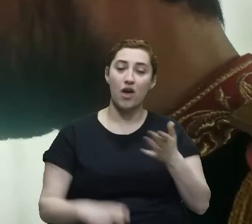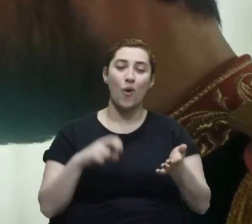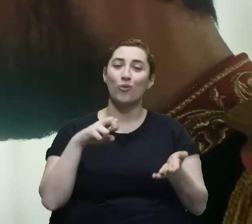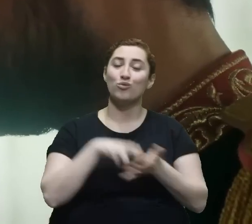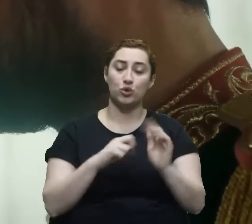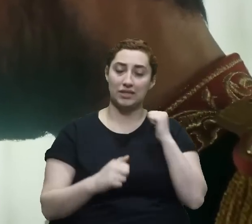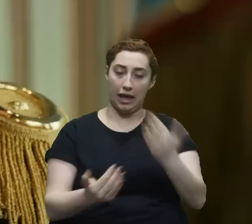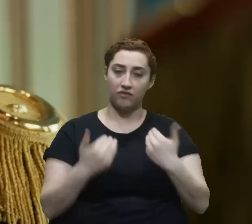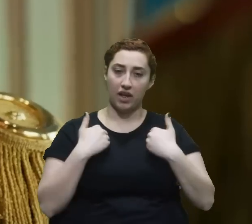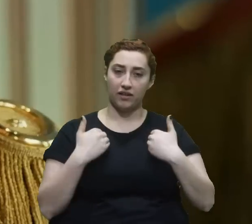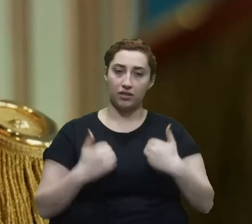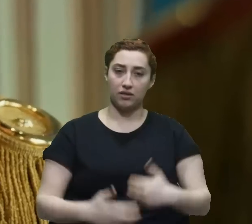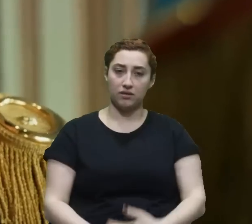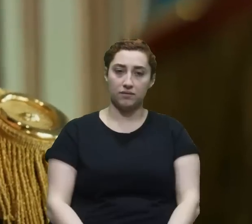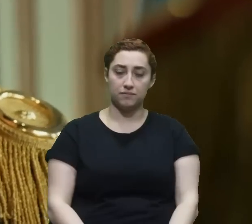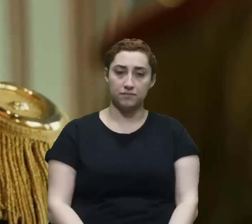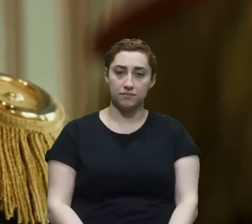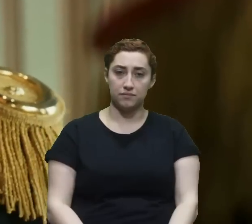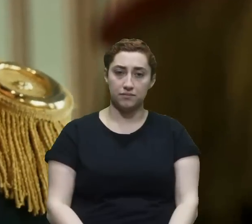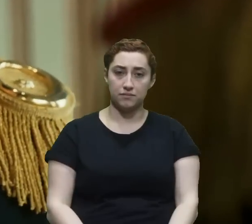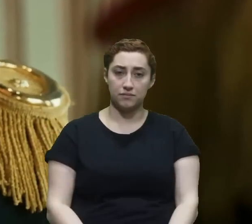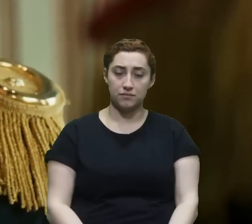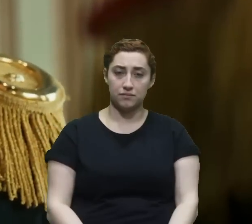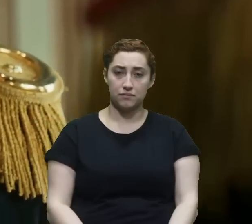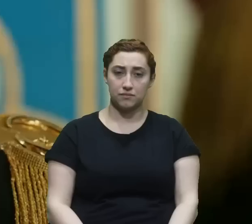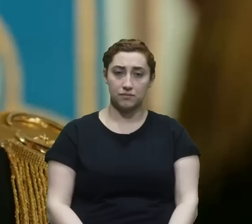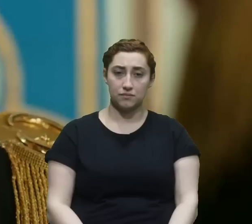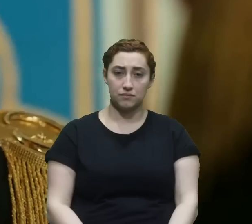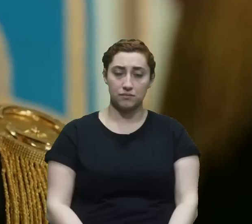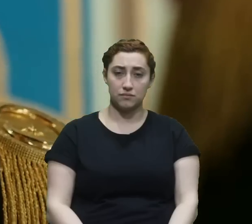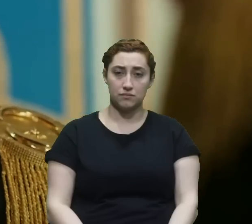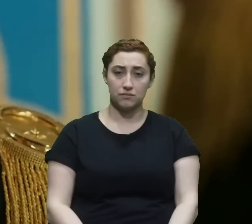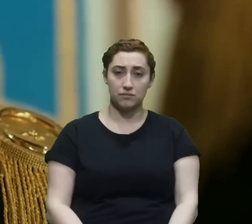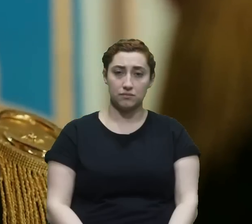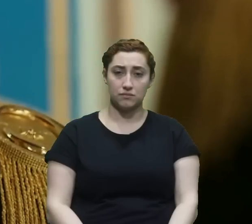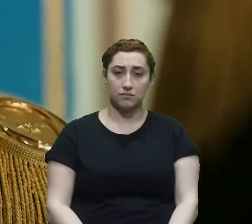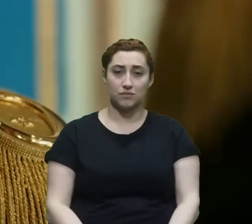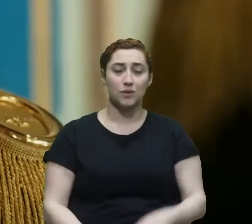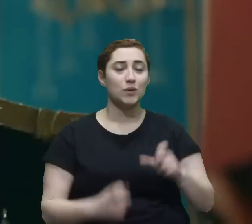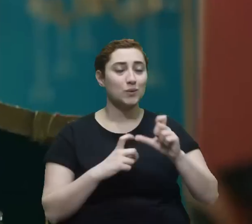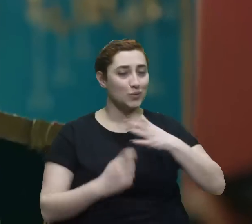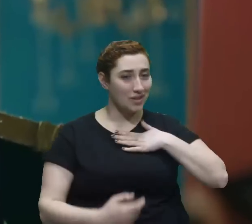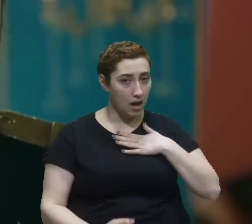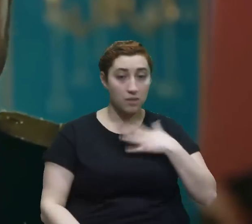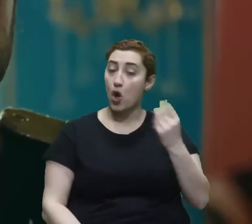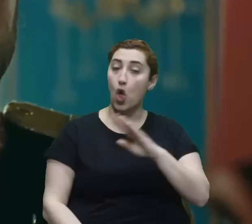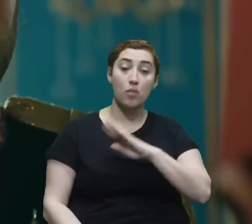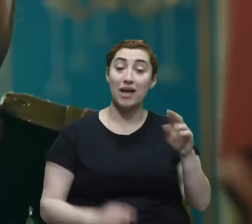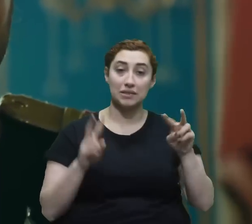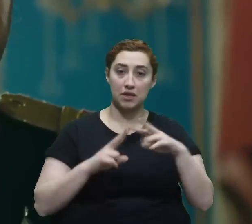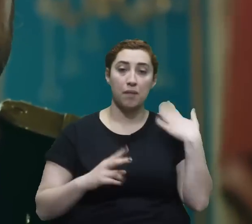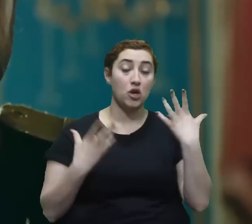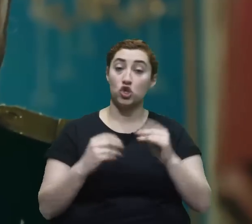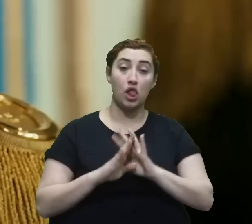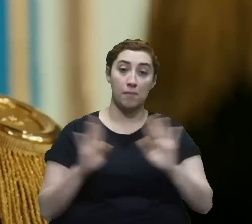mührünüzü teslim edin. Rüştü dişlerini sıkarak göz ucuyla Mithat'a baktı. Sultanım. Olmaz Mithat